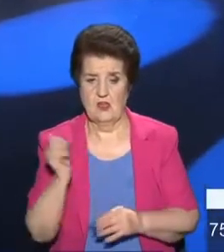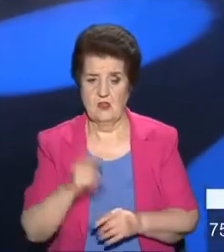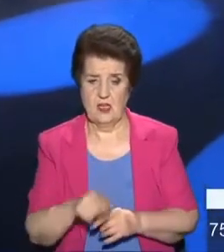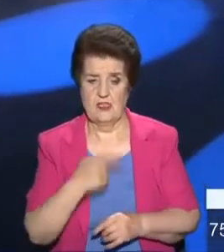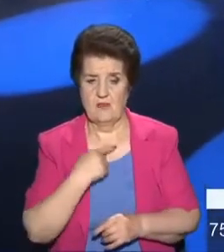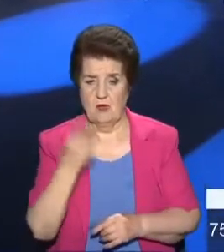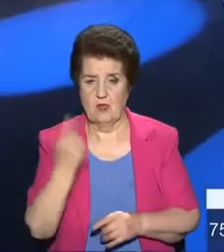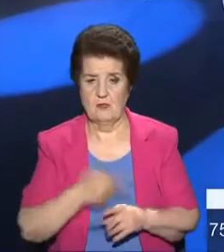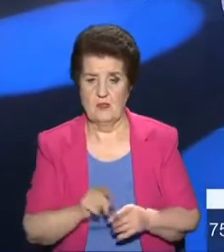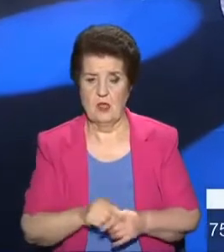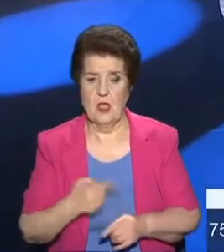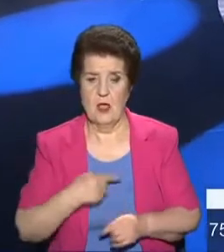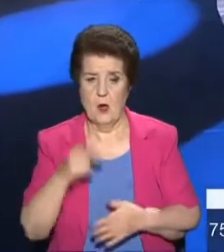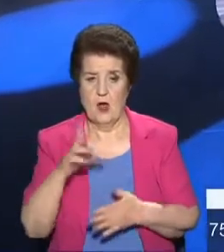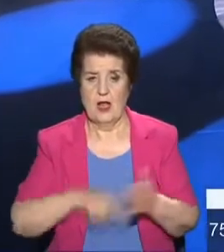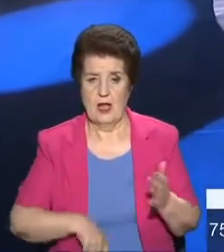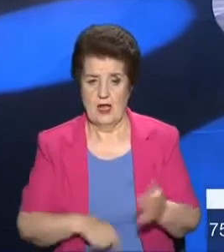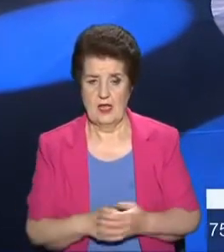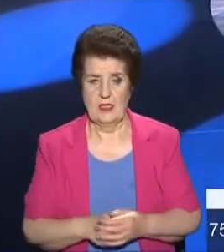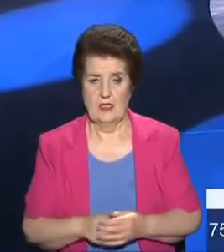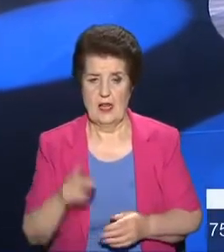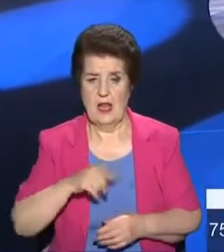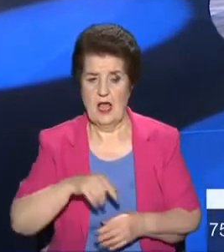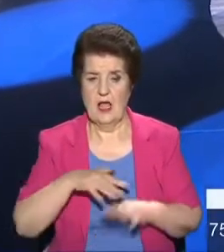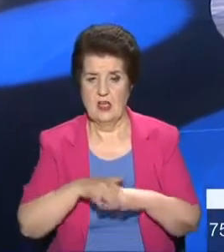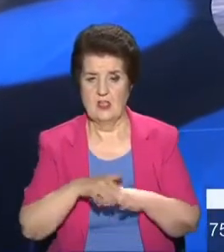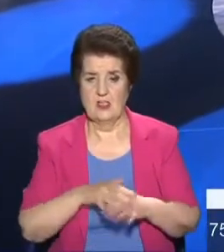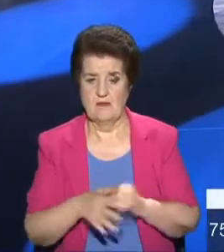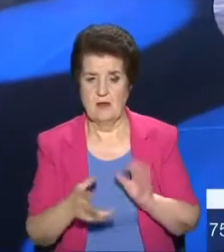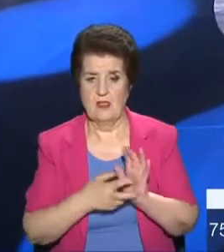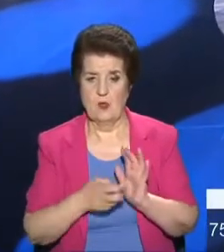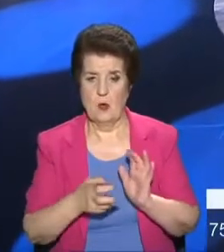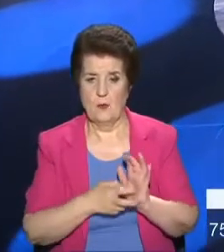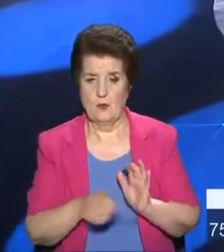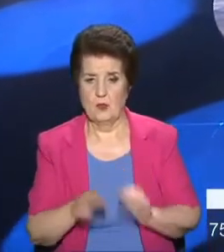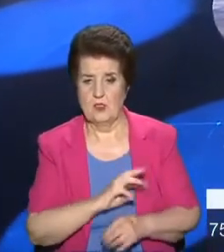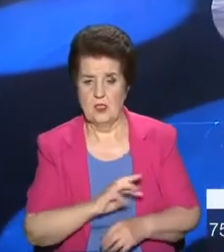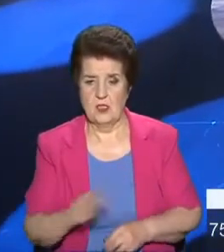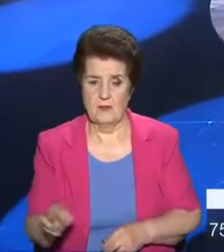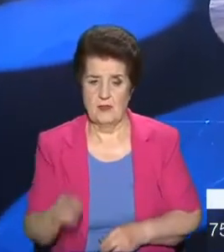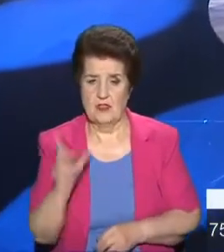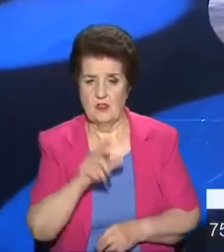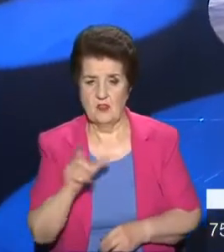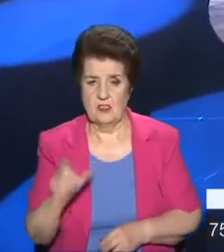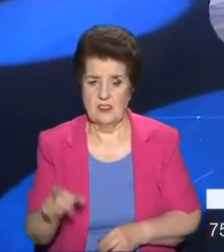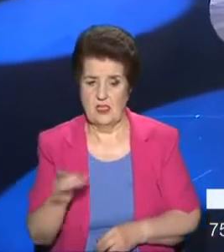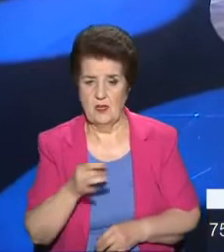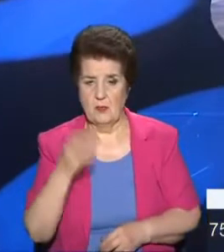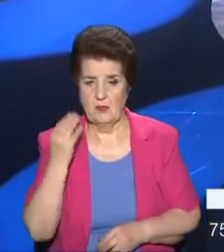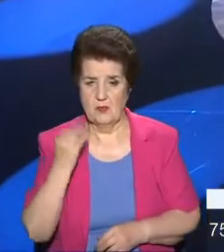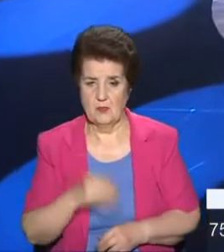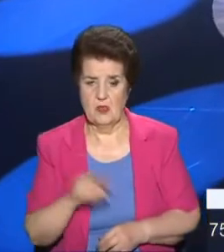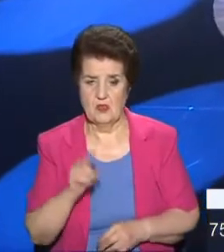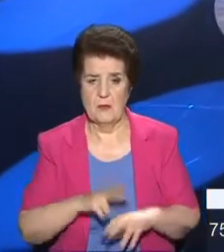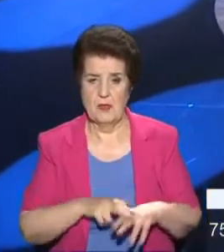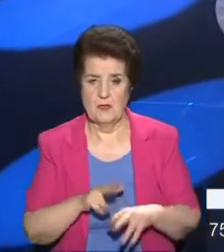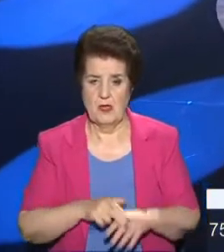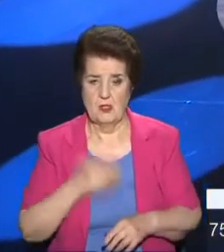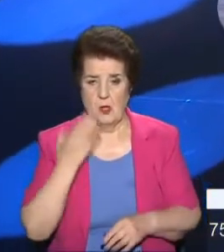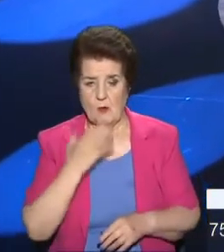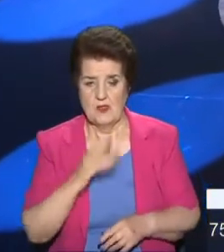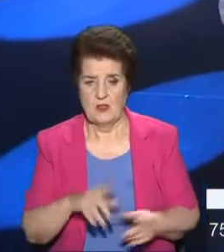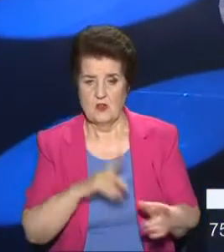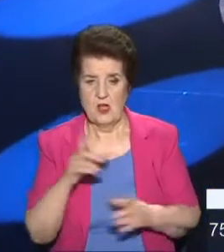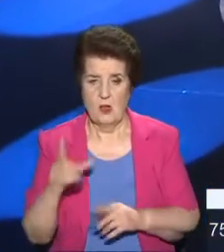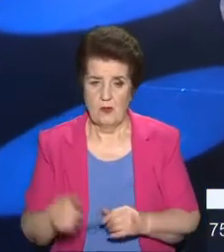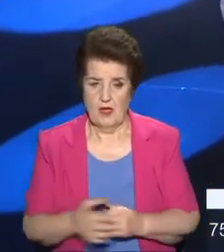voteze anume pentru acest lucru Era ca la cifra enormă de 800 de mii de cetățeni ai Republicii Moldova care dețin și pașapoarte românești care au